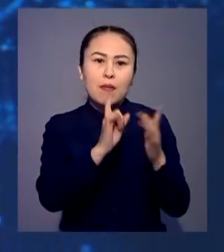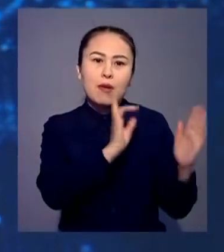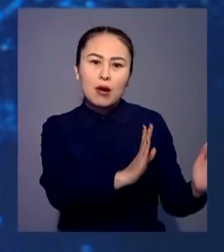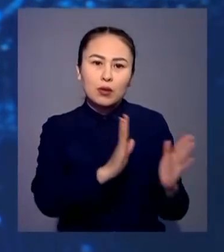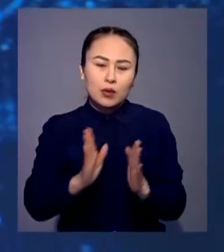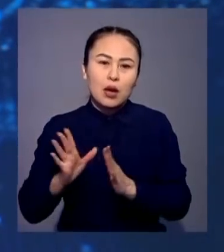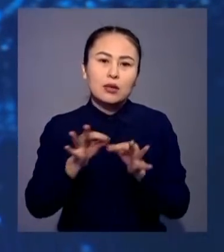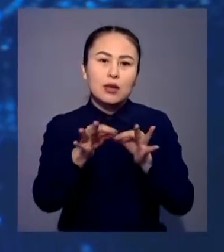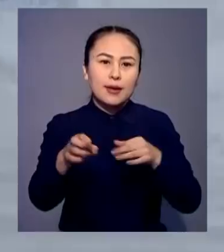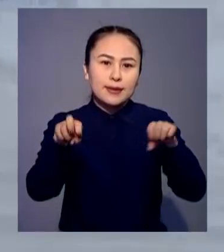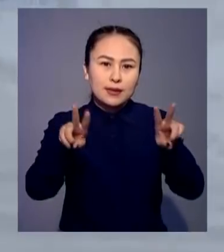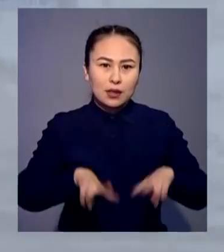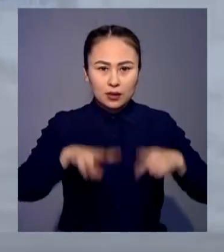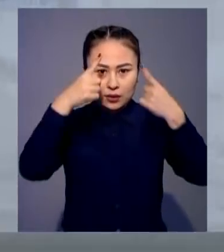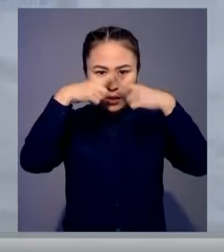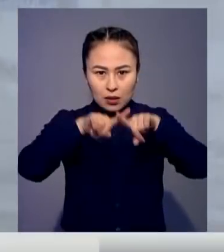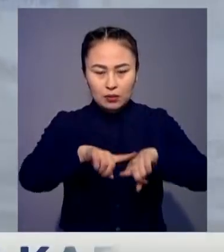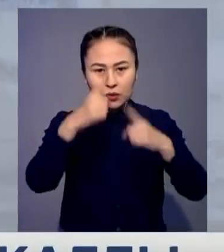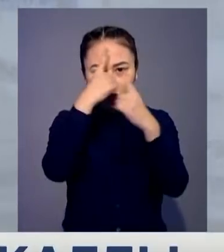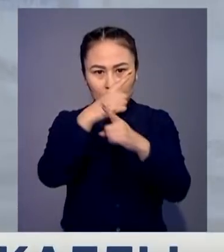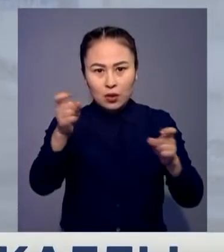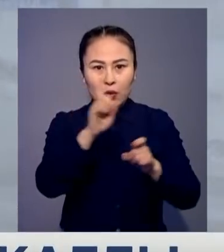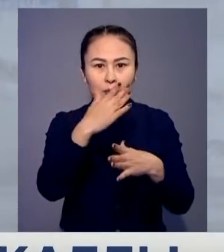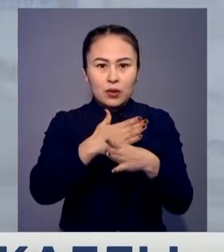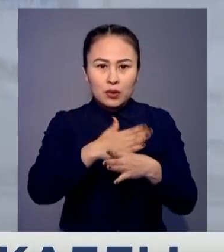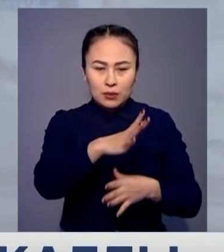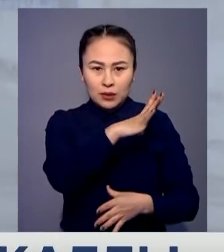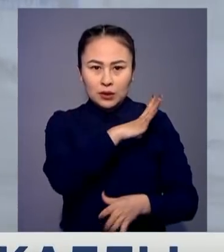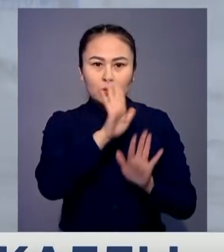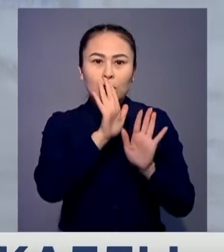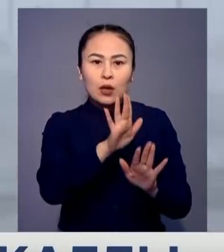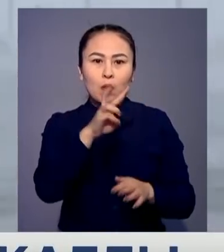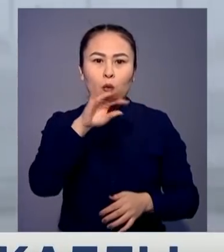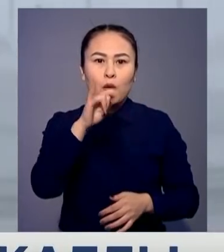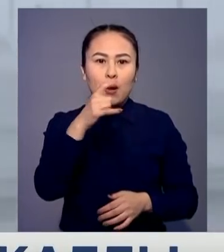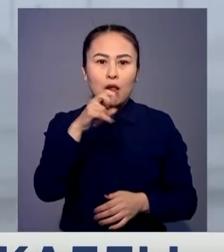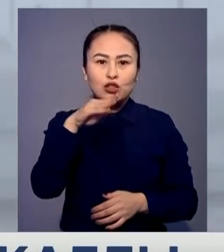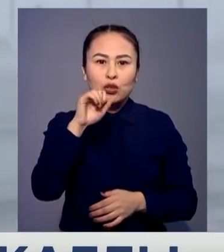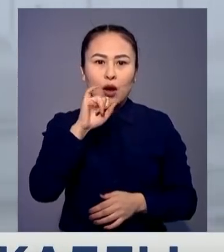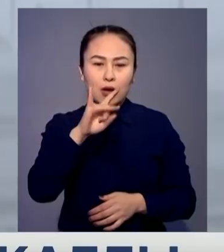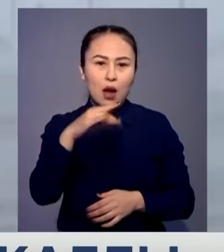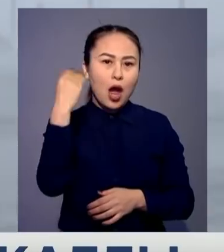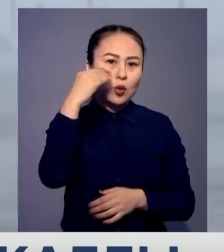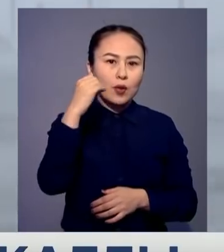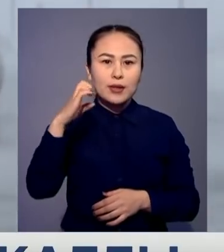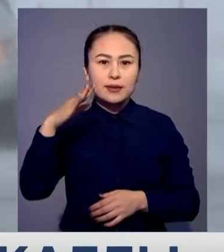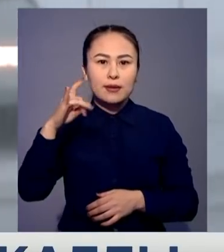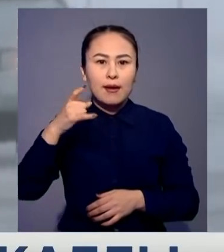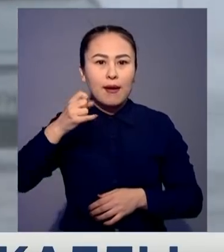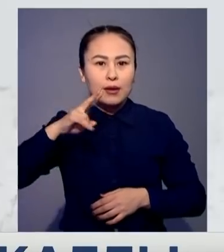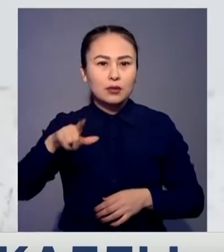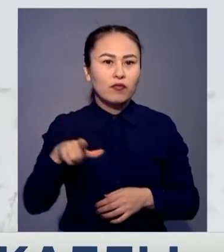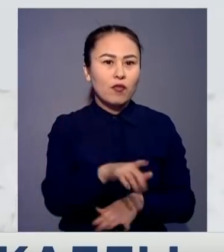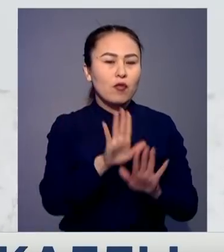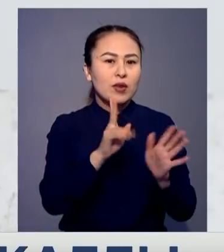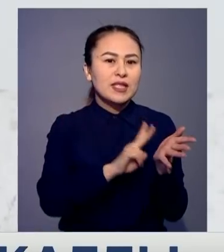департаменті мен бірқатар ауданнан арнайы техникалар тартылып, жолаушыларға көмек көрсетілді. Тек Мұғалжар ауданымен өтіп жатқан Ақтөбе-Астрахан тас